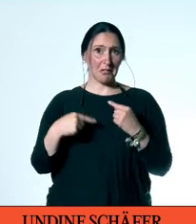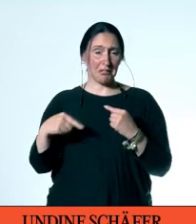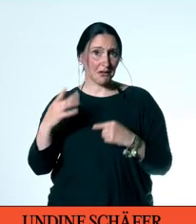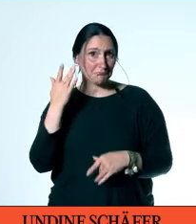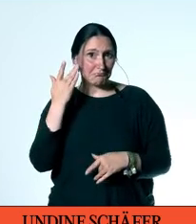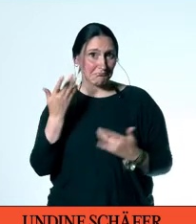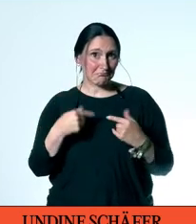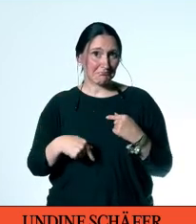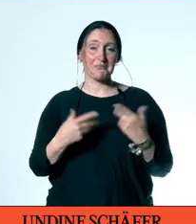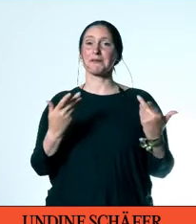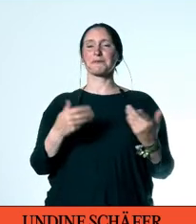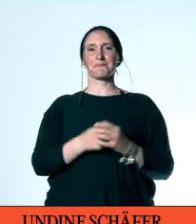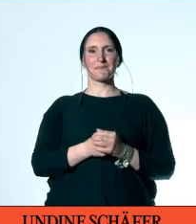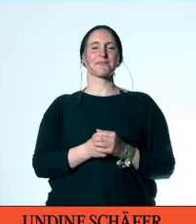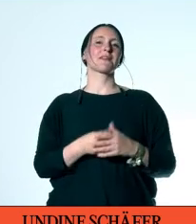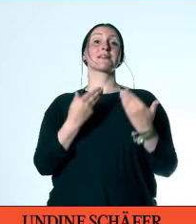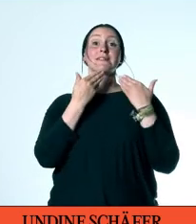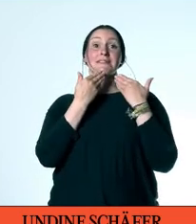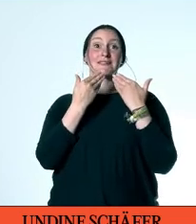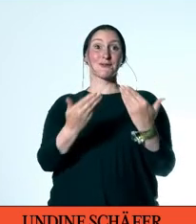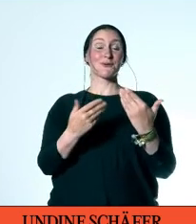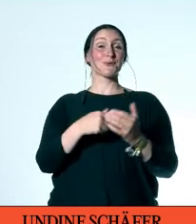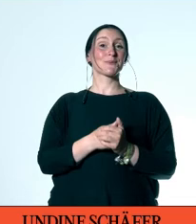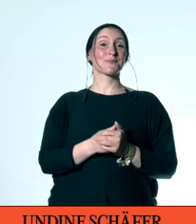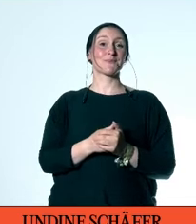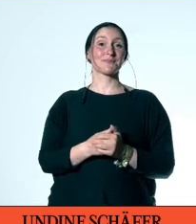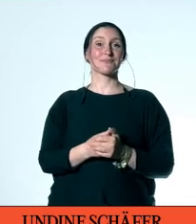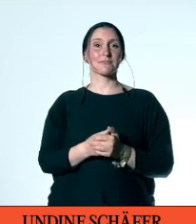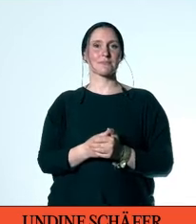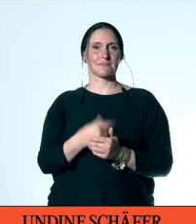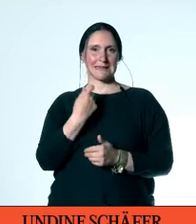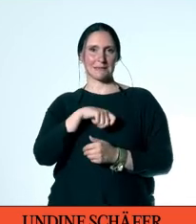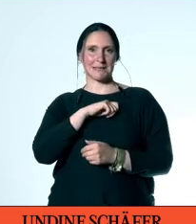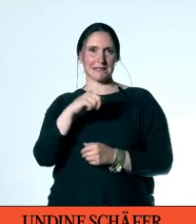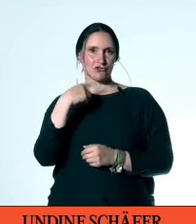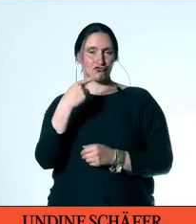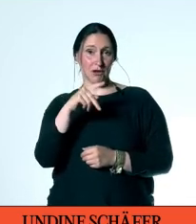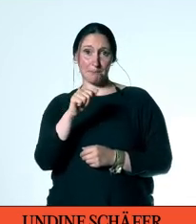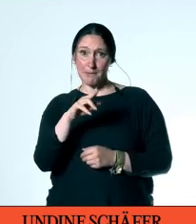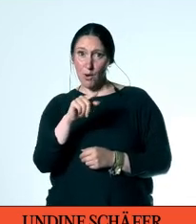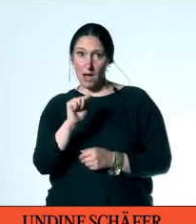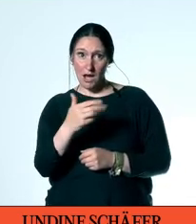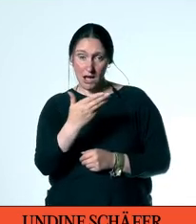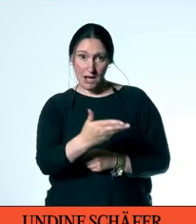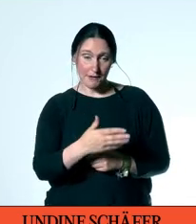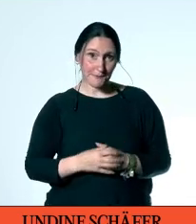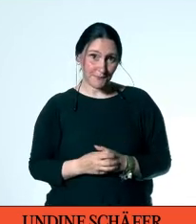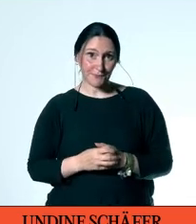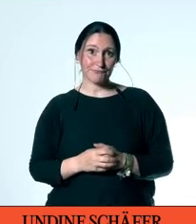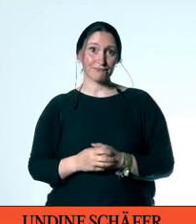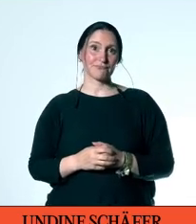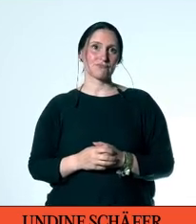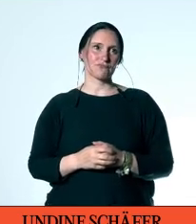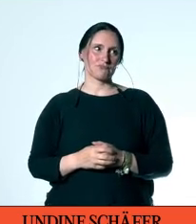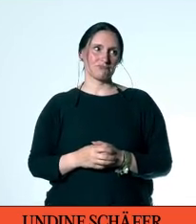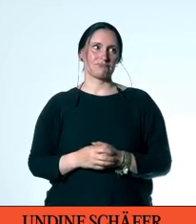Thank you guys. Paula, hay algún Paula o algo que quisieran mencionar que quizá no les preguntamos? Will, wollt ihr